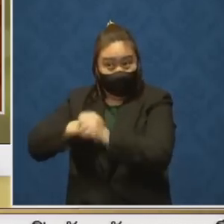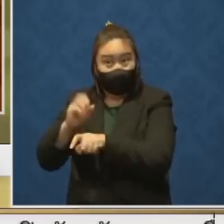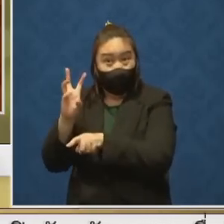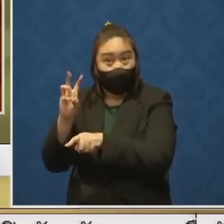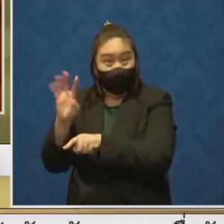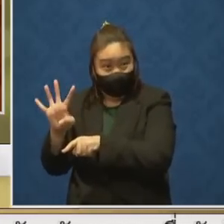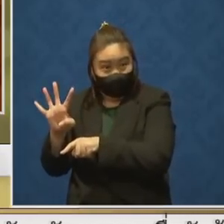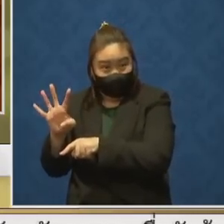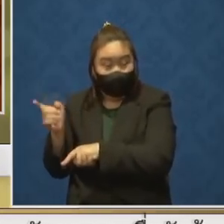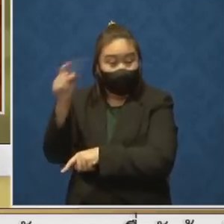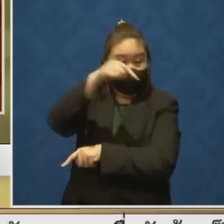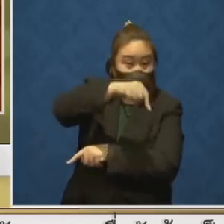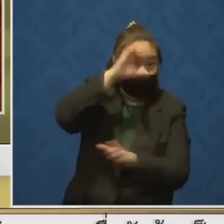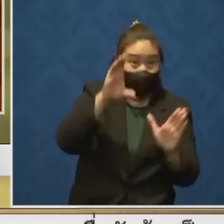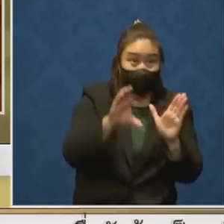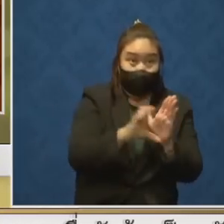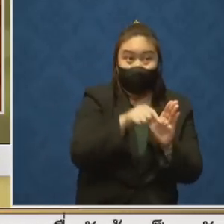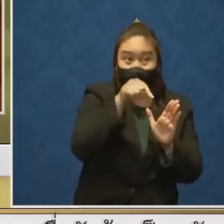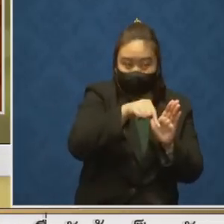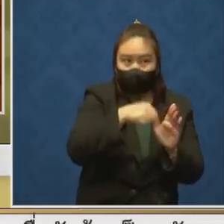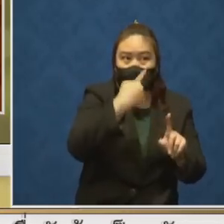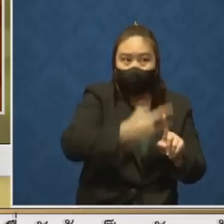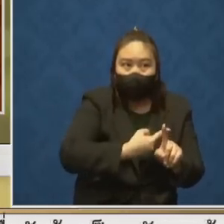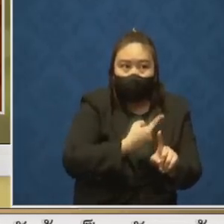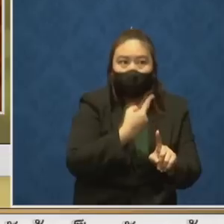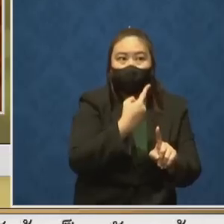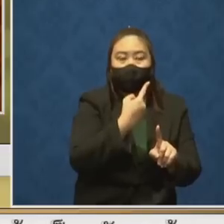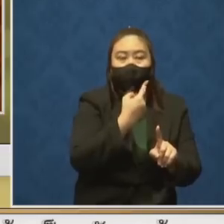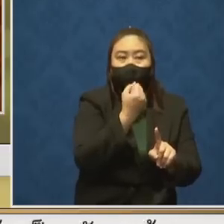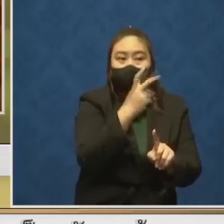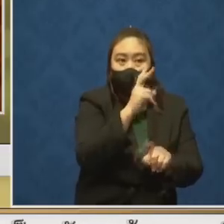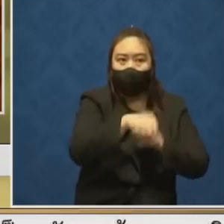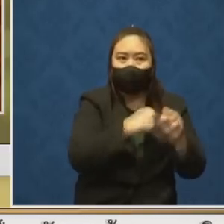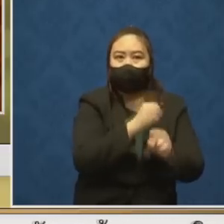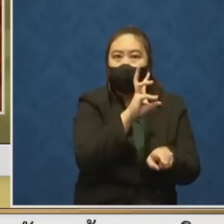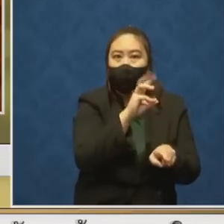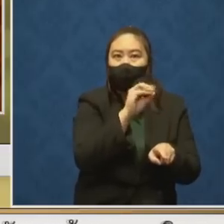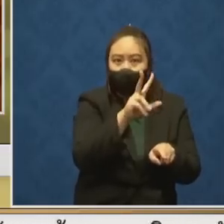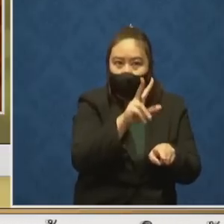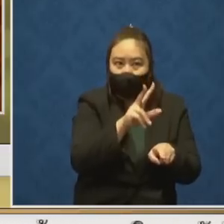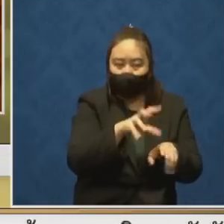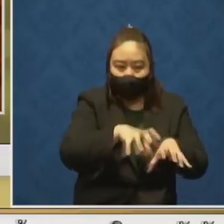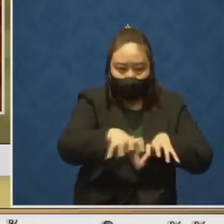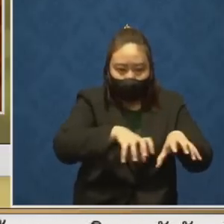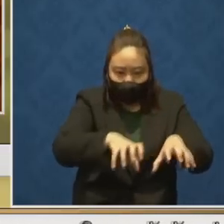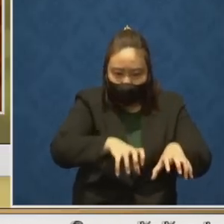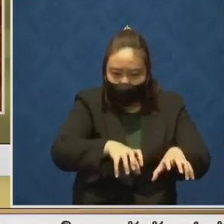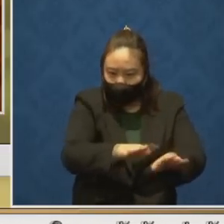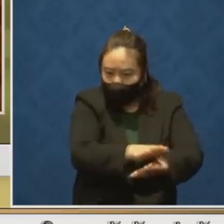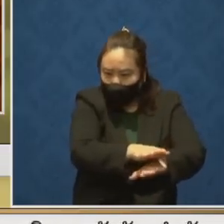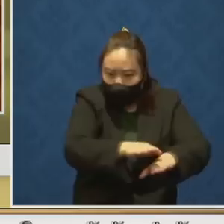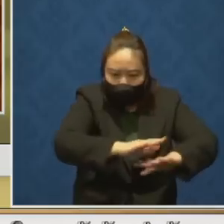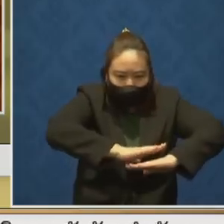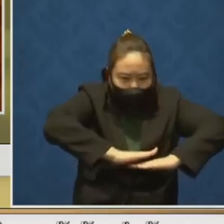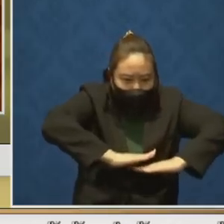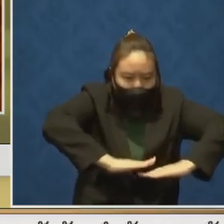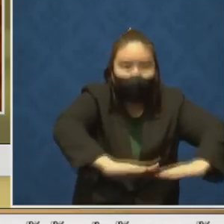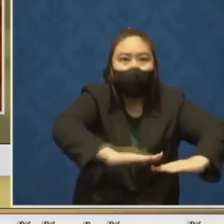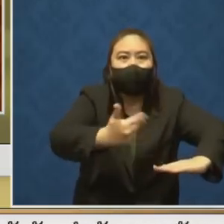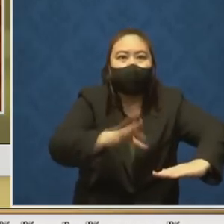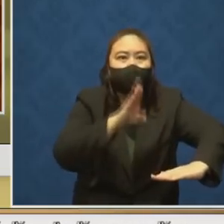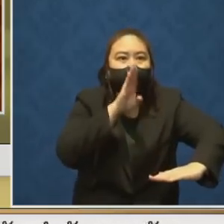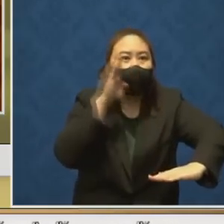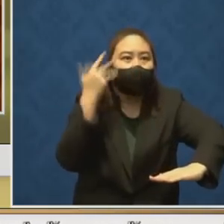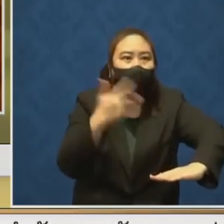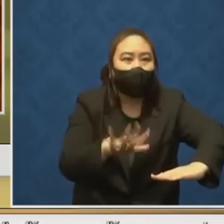รวา 63มีการปรบพ้นที่แล้วแล้พอถึงช่วงเดอนเมษาป 64เราก็สามารถทจะ